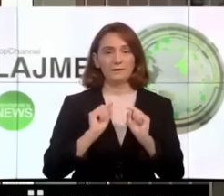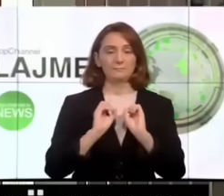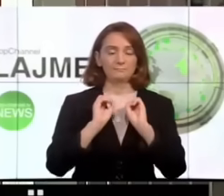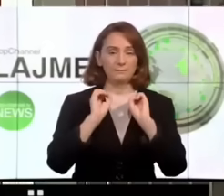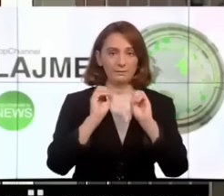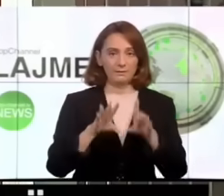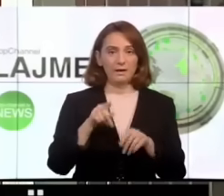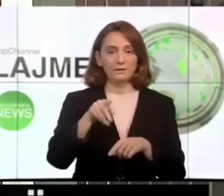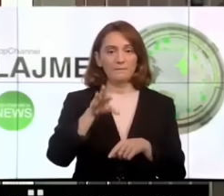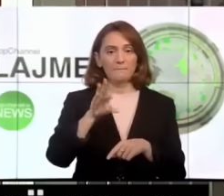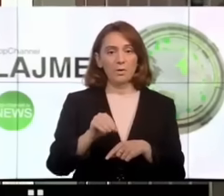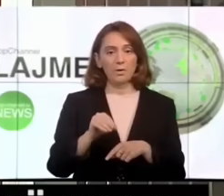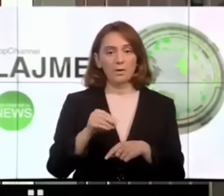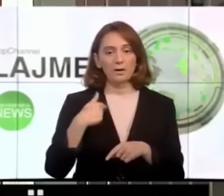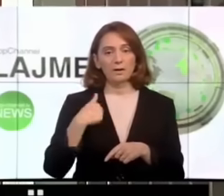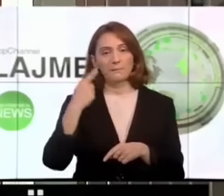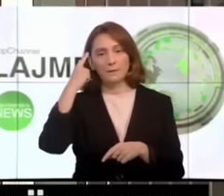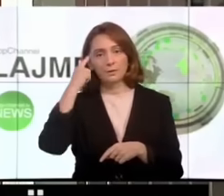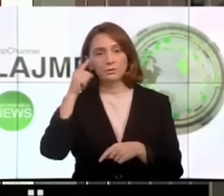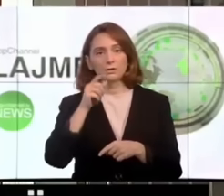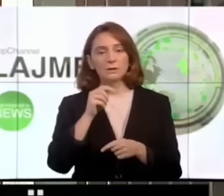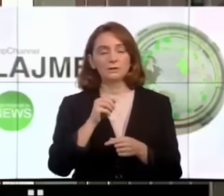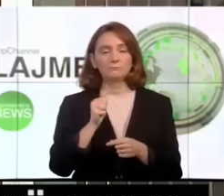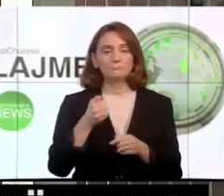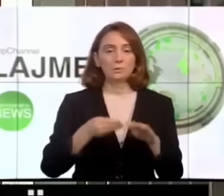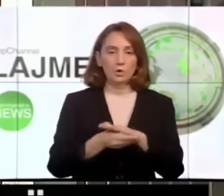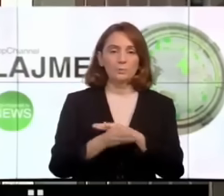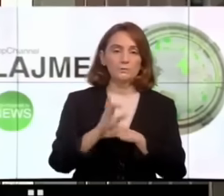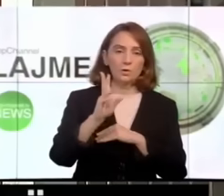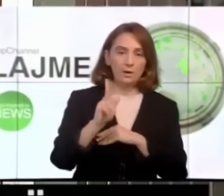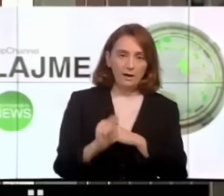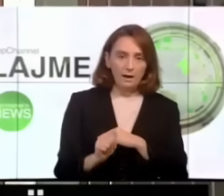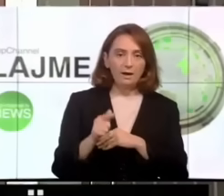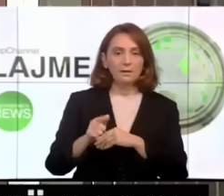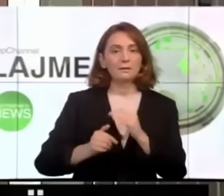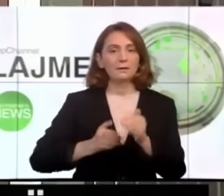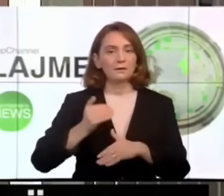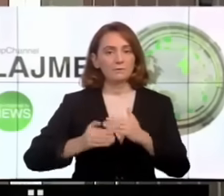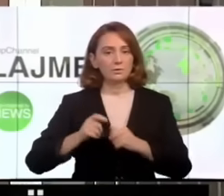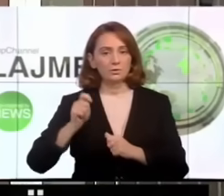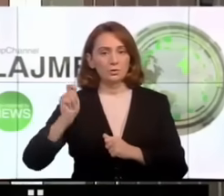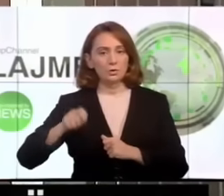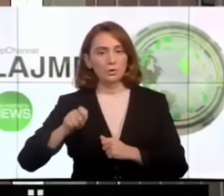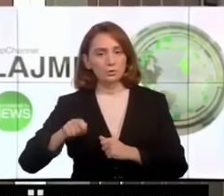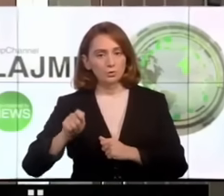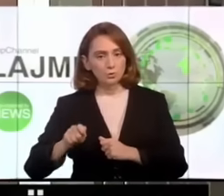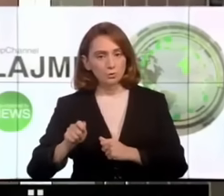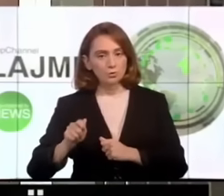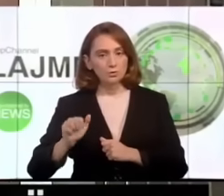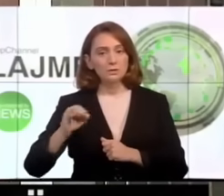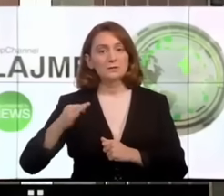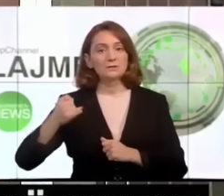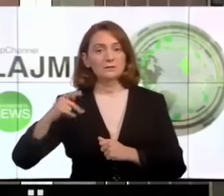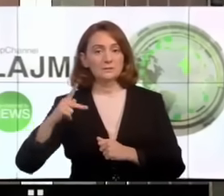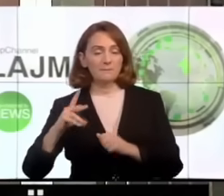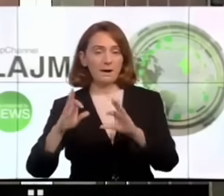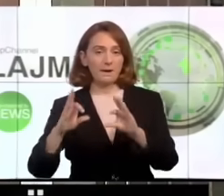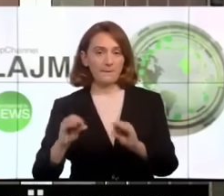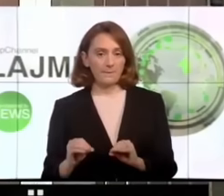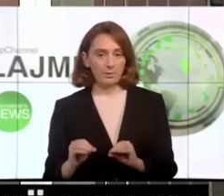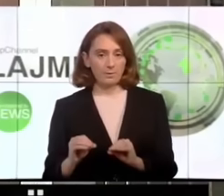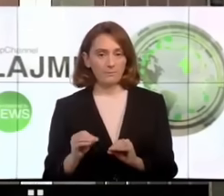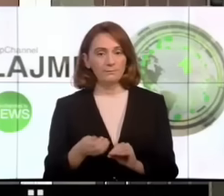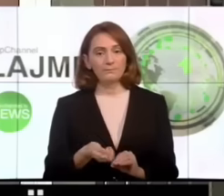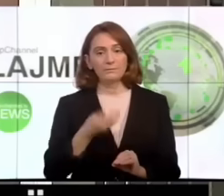dhe çfarë un kam konsultuar dhe kam parë, është pikërisht gjithë thjeshtësimet dhe prova dhe gjetjet që prokuroria e posaçme SPAK ka ulumtuar